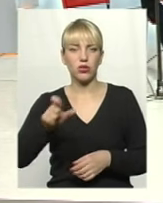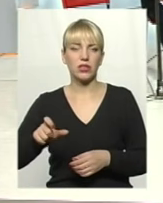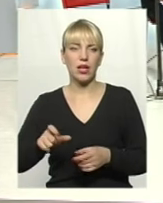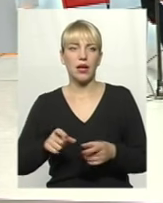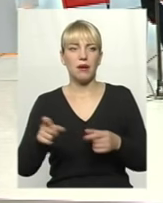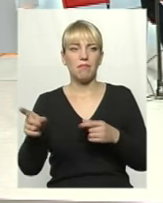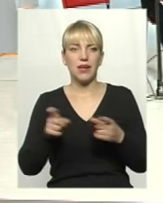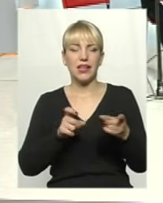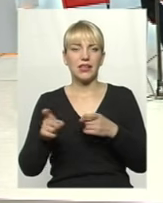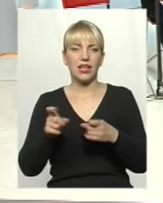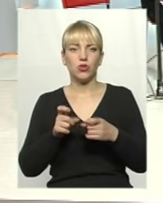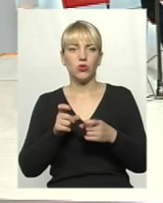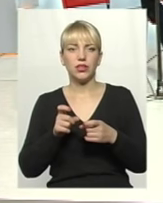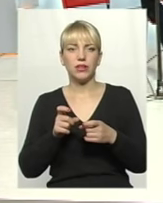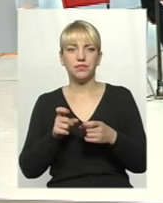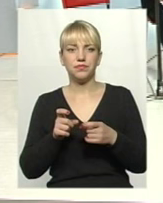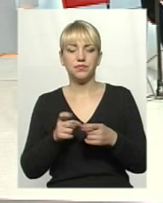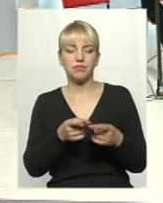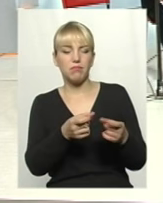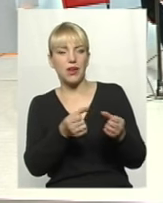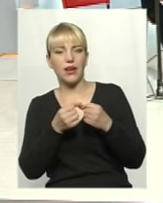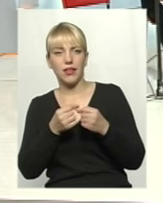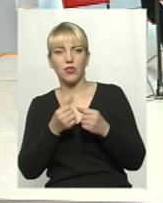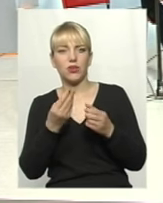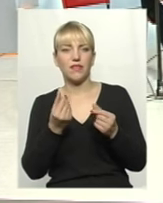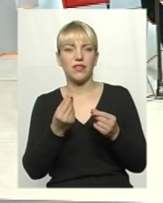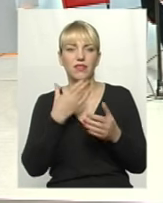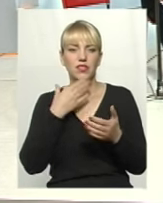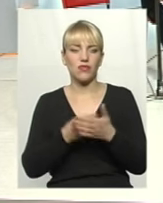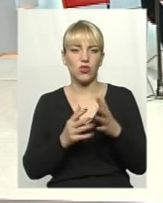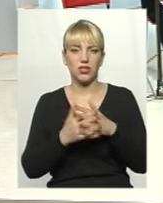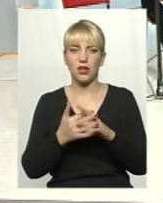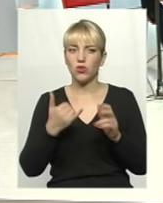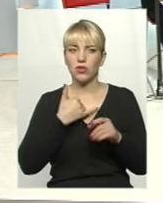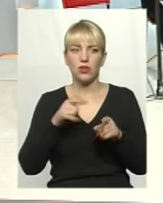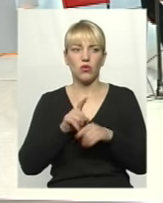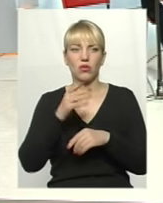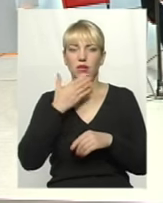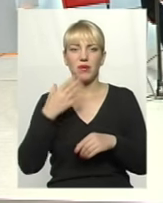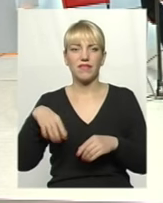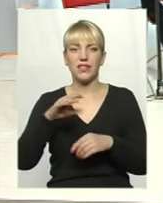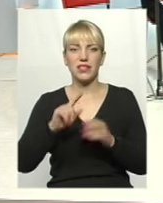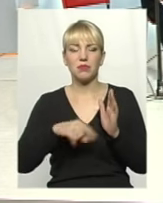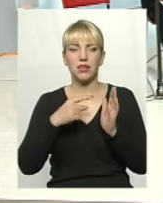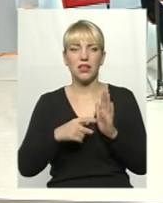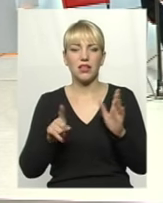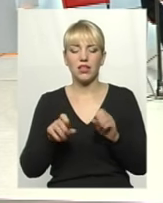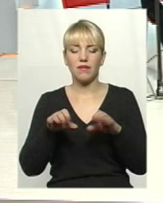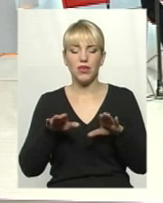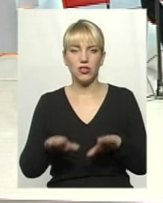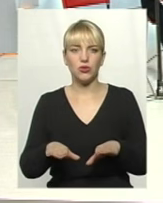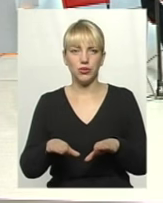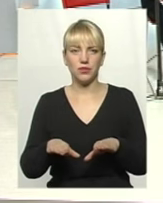перетягнути фінансову ковдру в своє село? Ні, в нас такого немає, тому що всі питання, які вирішаються